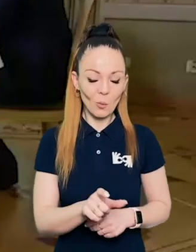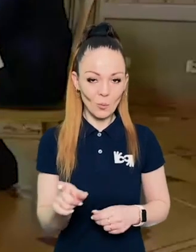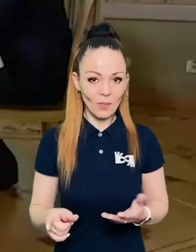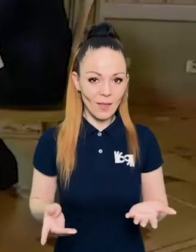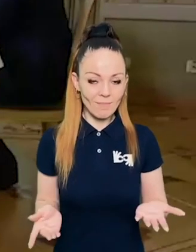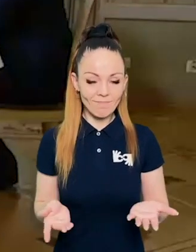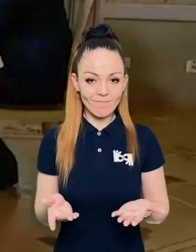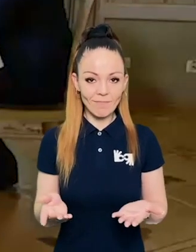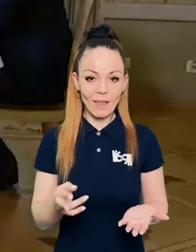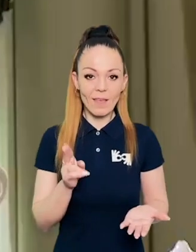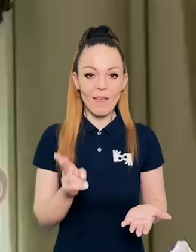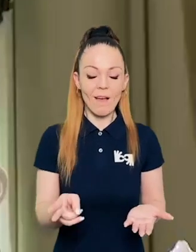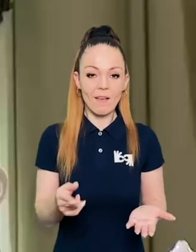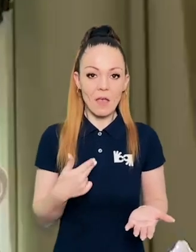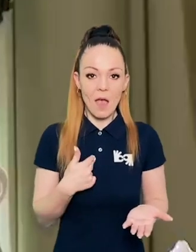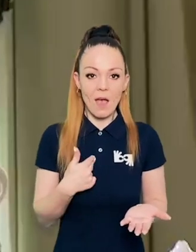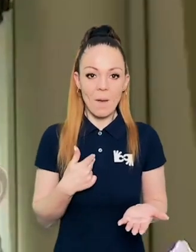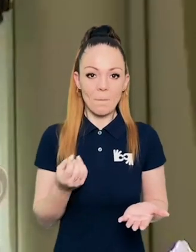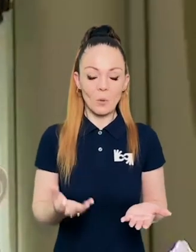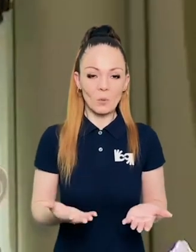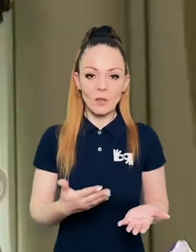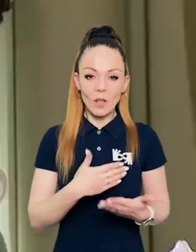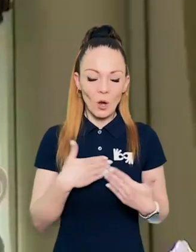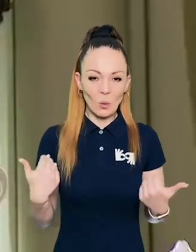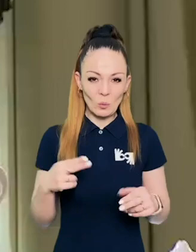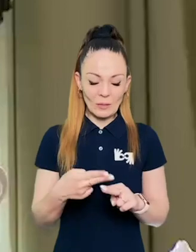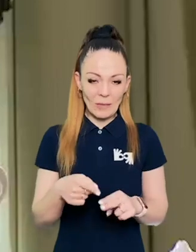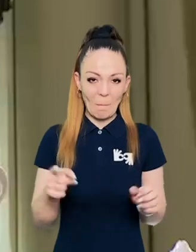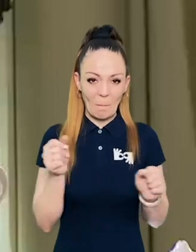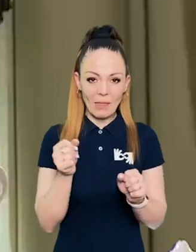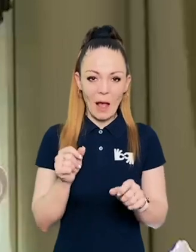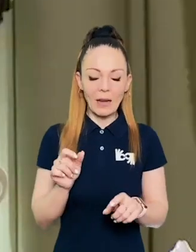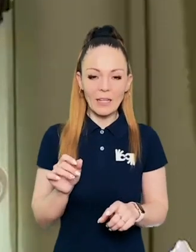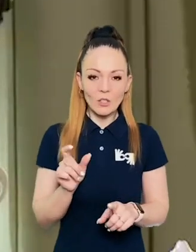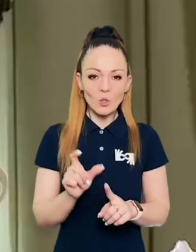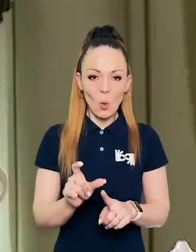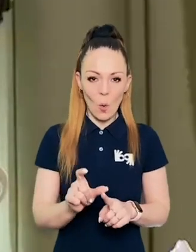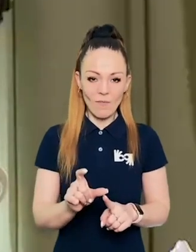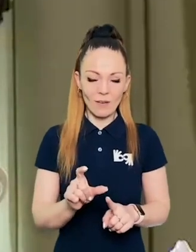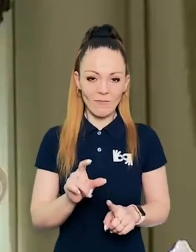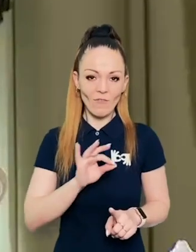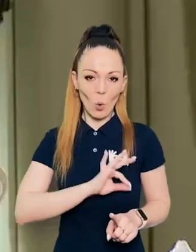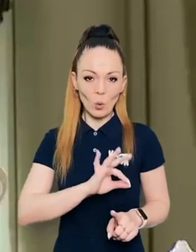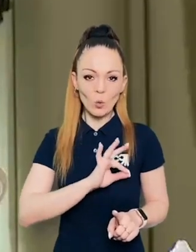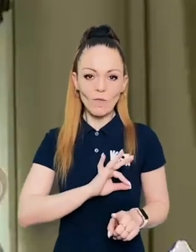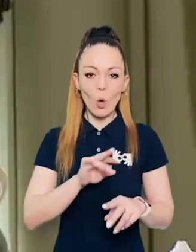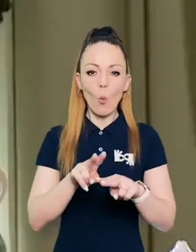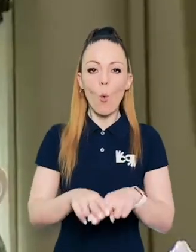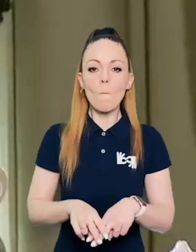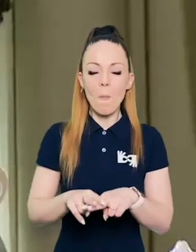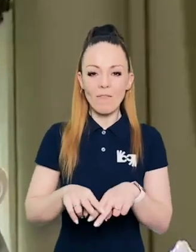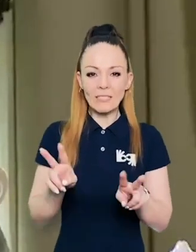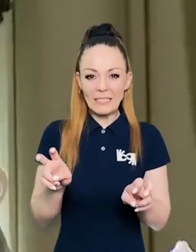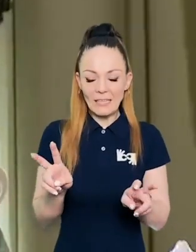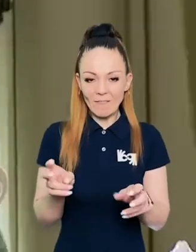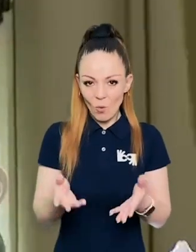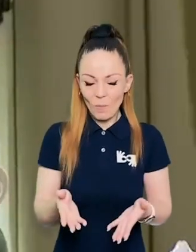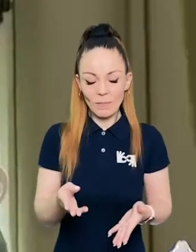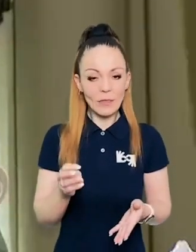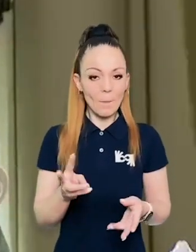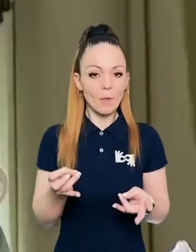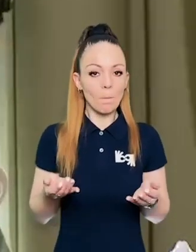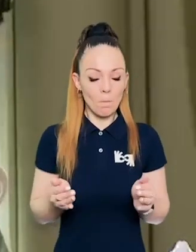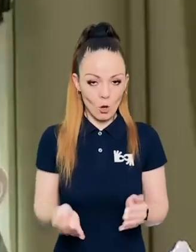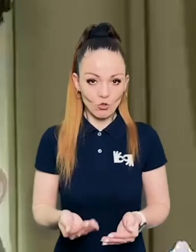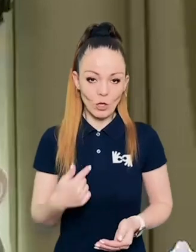політика змінює людей. І я просто так не хочу це банальне слово використовувати кумовство, але тим не